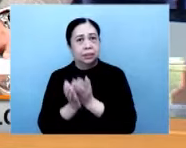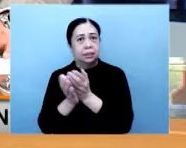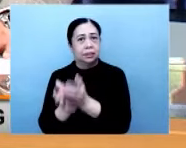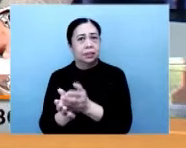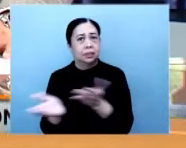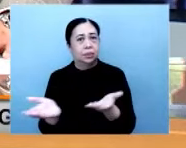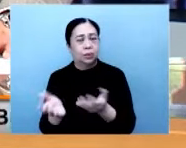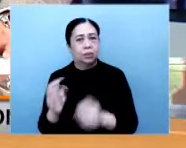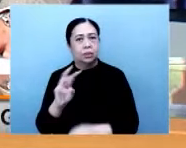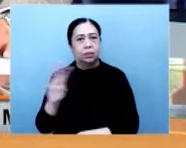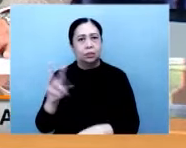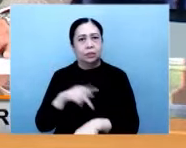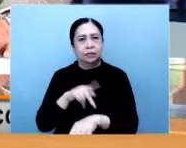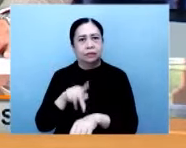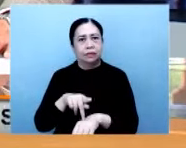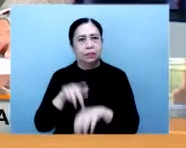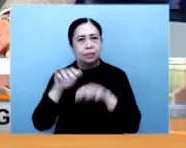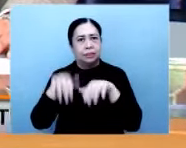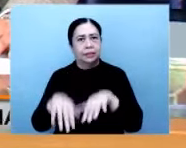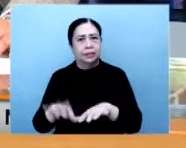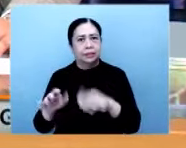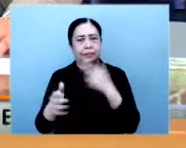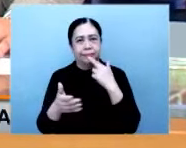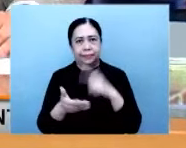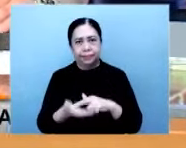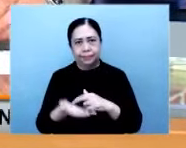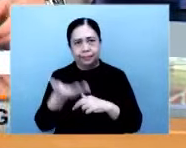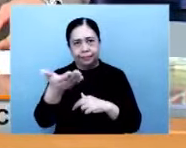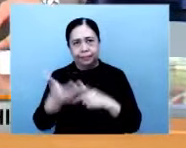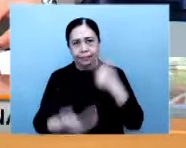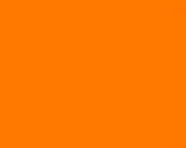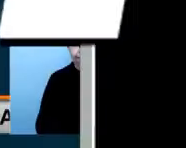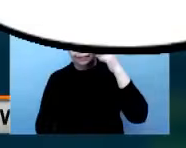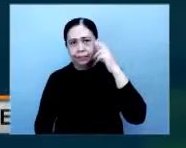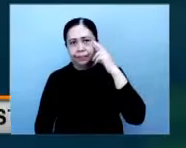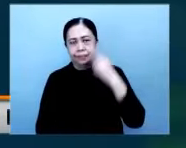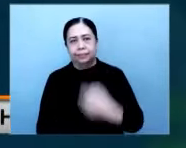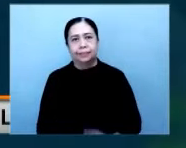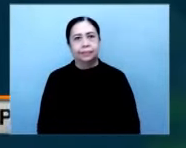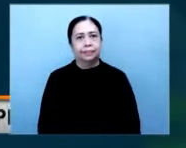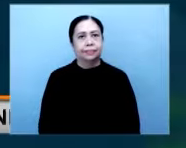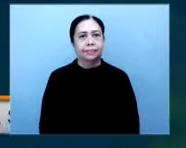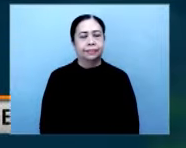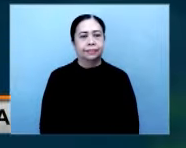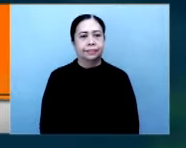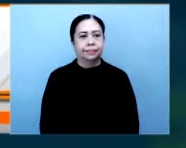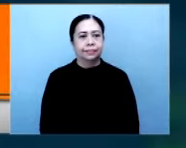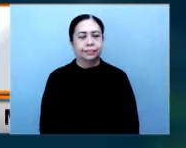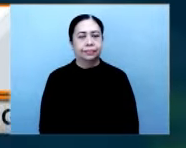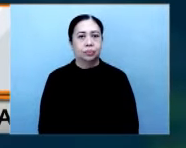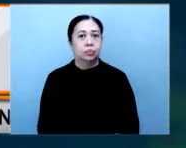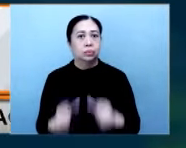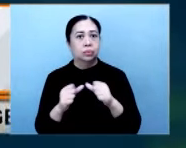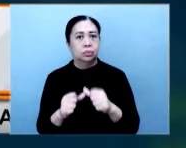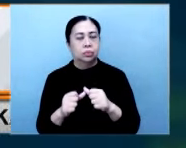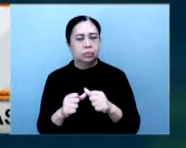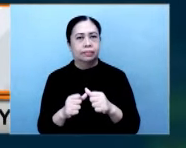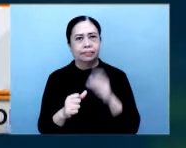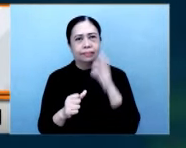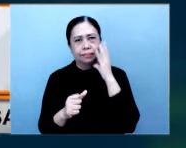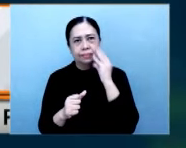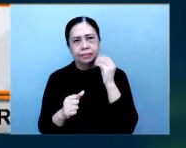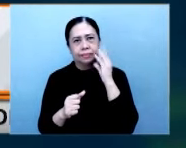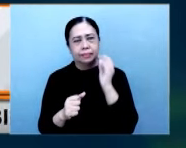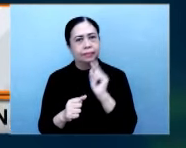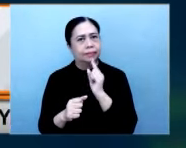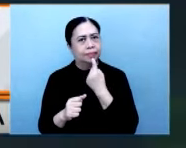West Philippine Sea. Nasa frontline ng balitang yan, si Gio Robles. Dahil patuloy na humaharap ang bansa sa mga seryosong